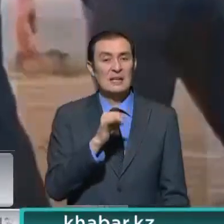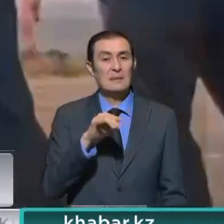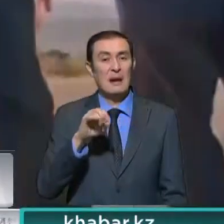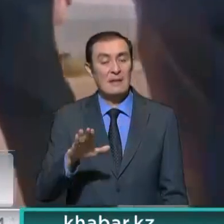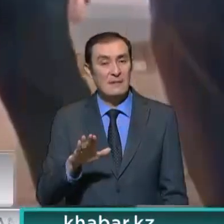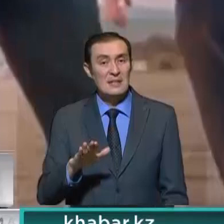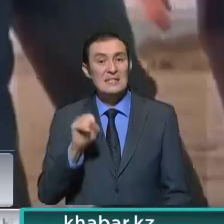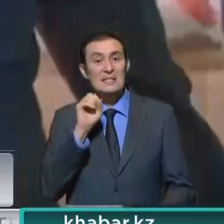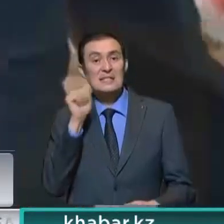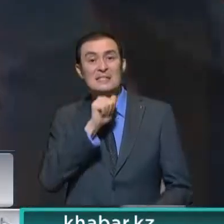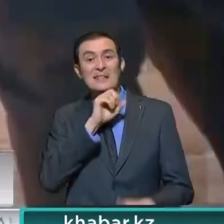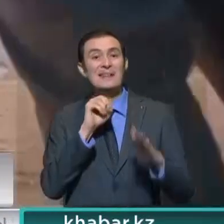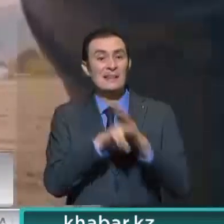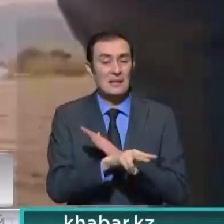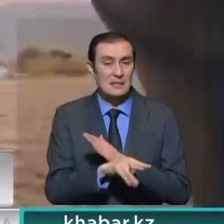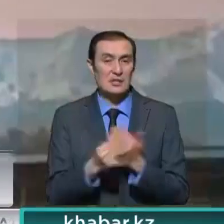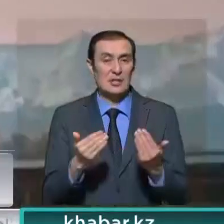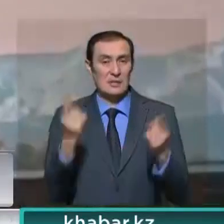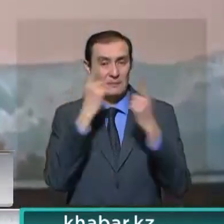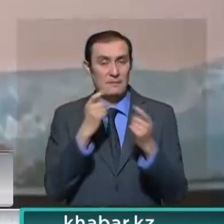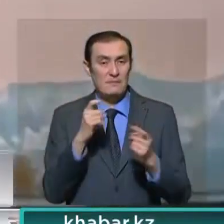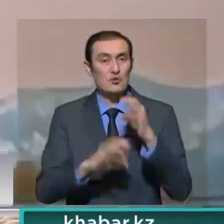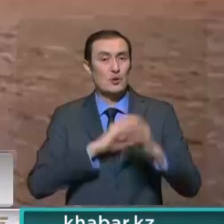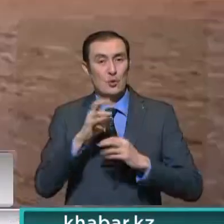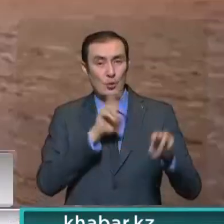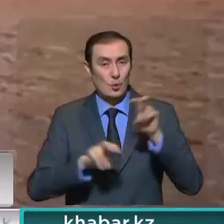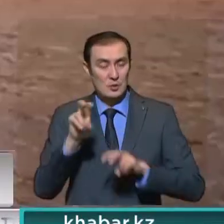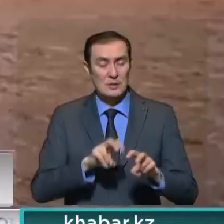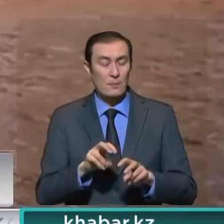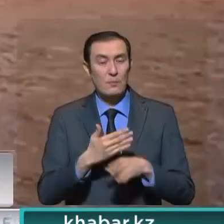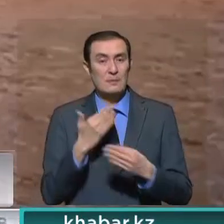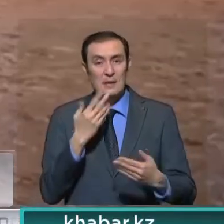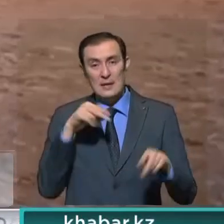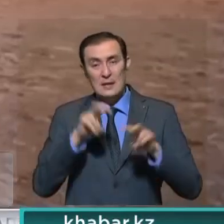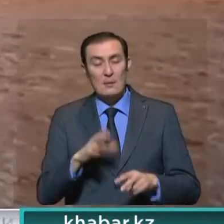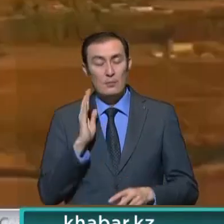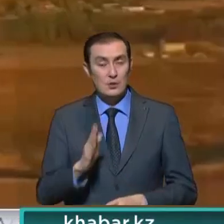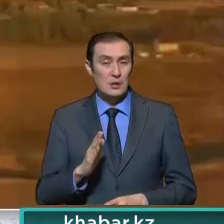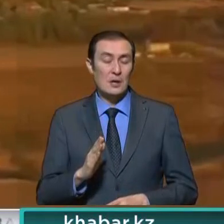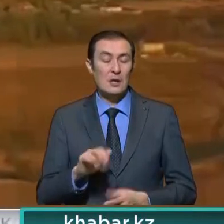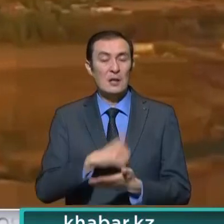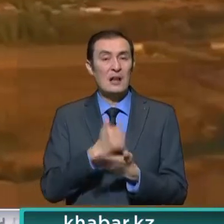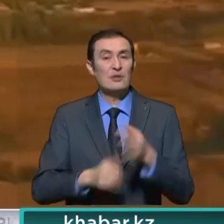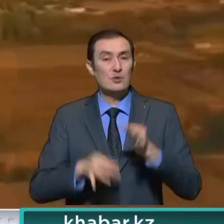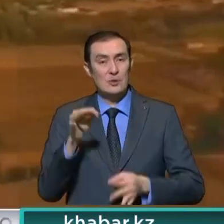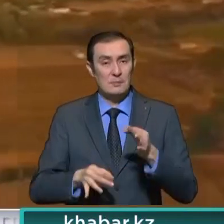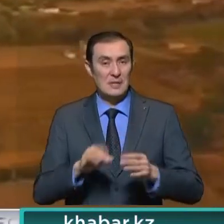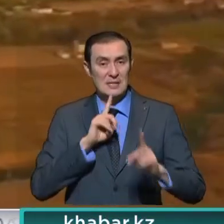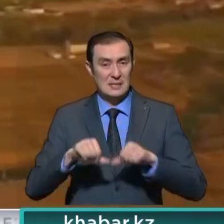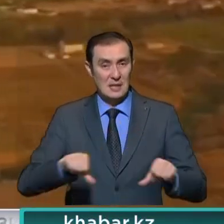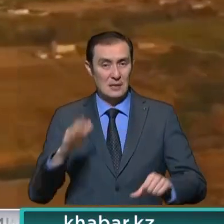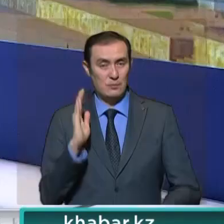Баев скрылись и объявлены в Международный розыск после предварительного рассмотрения дела начнется главное судебное